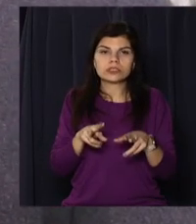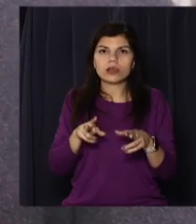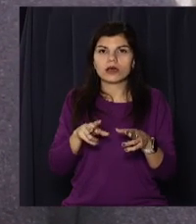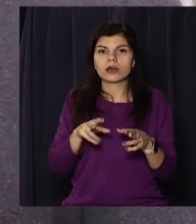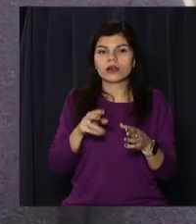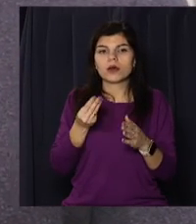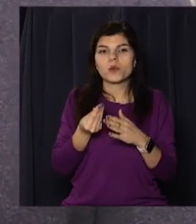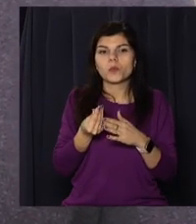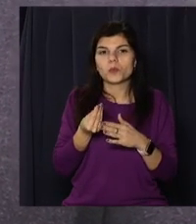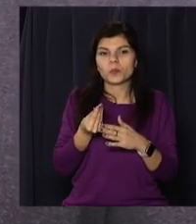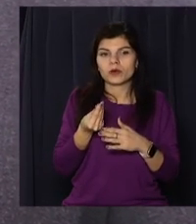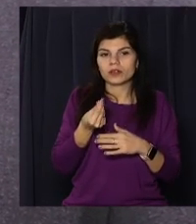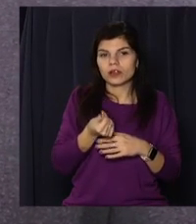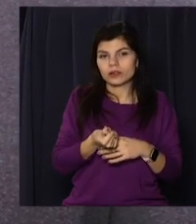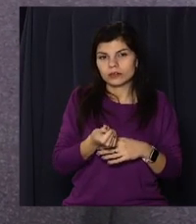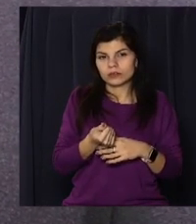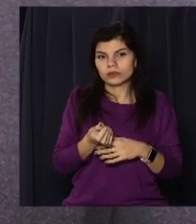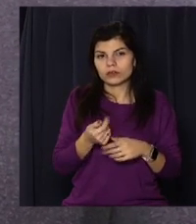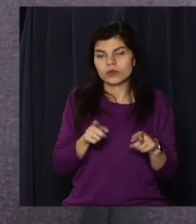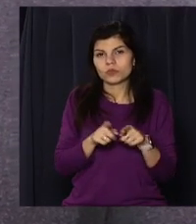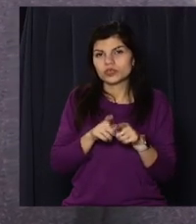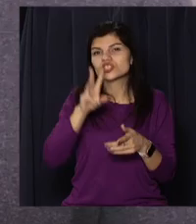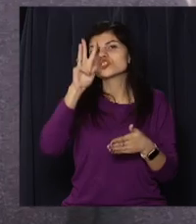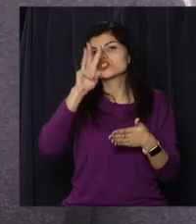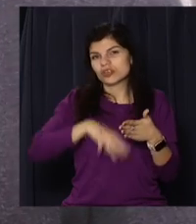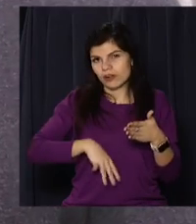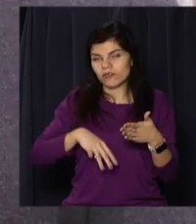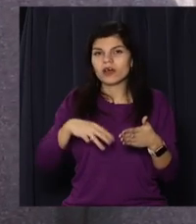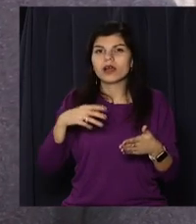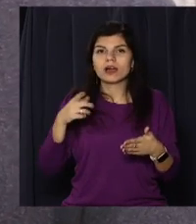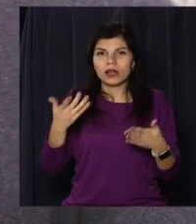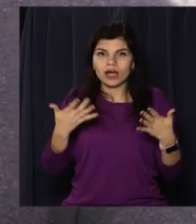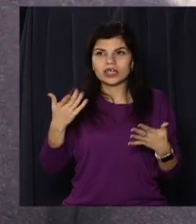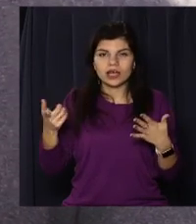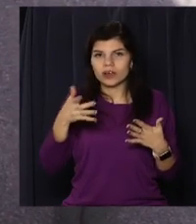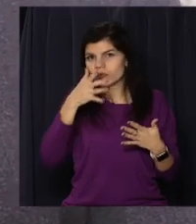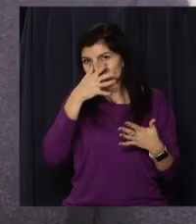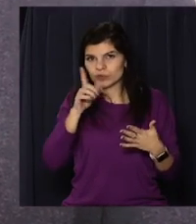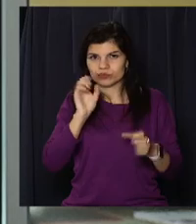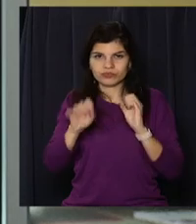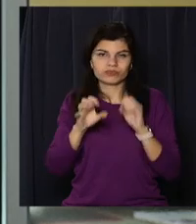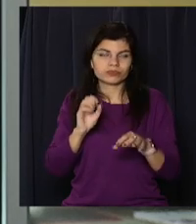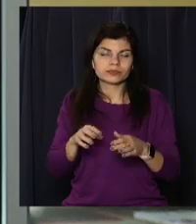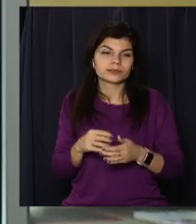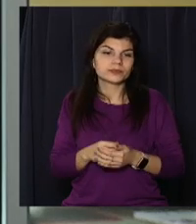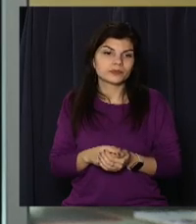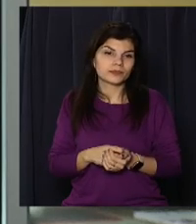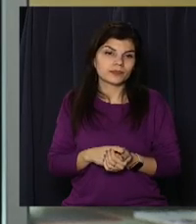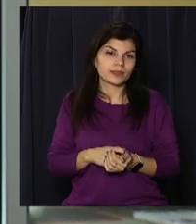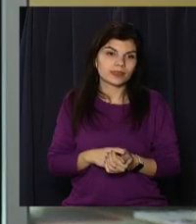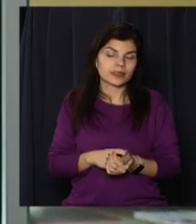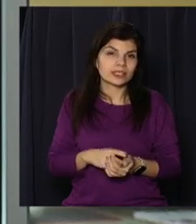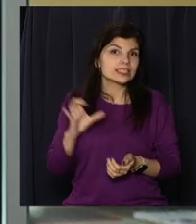плату за порушення об'єктів благоустрою міста Дніпра. З